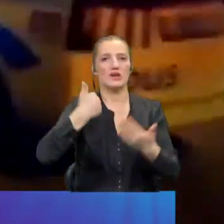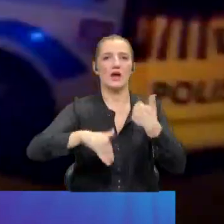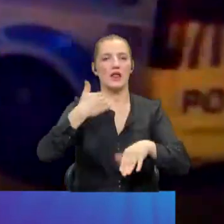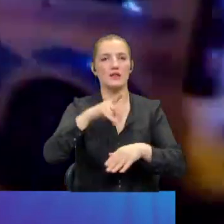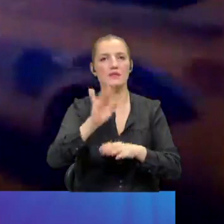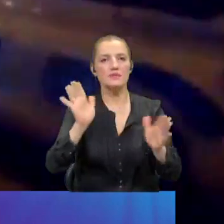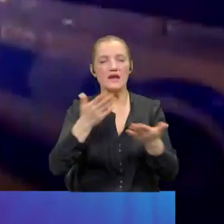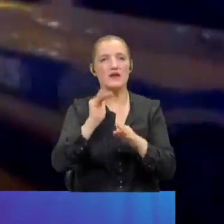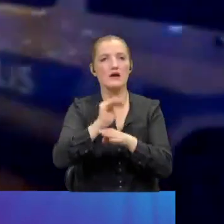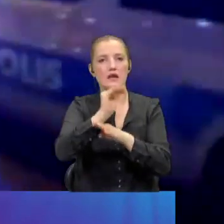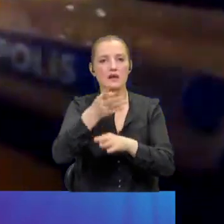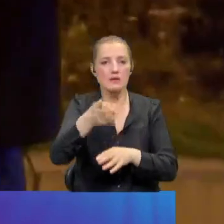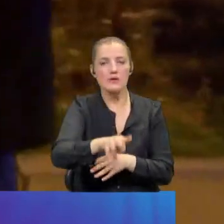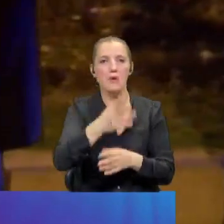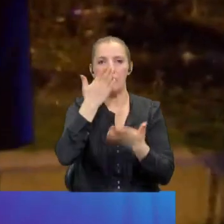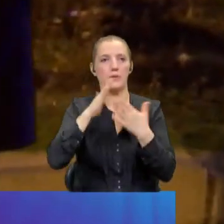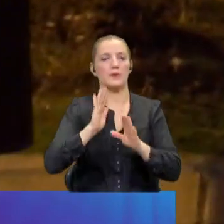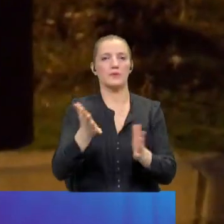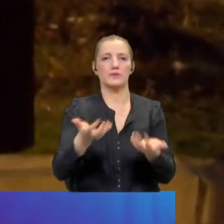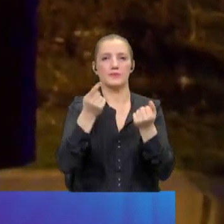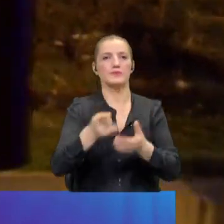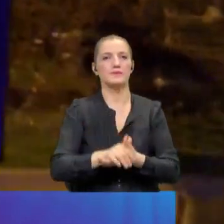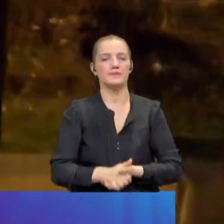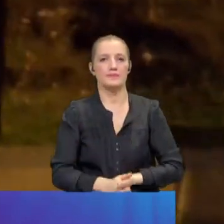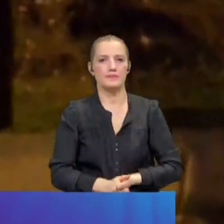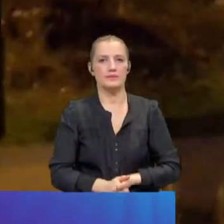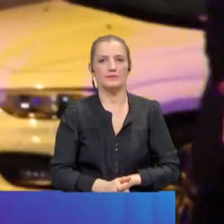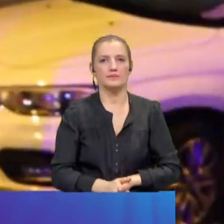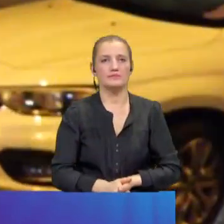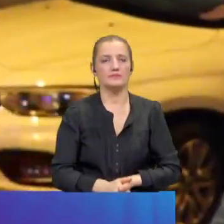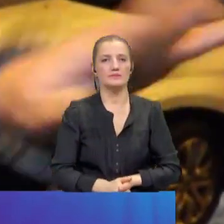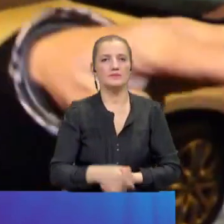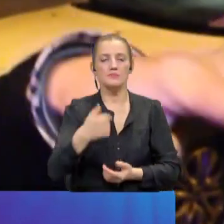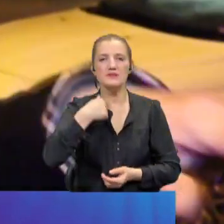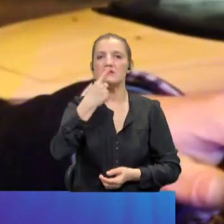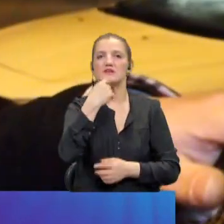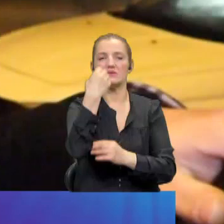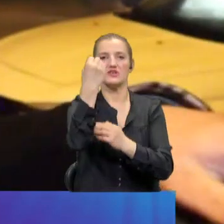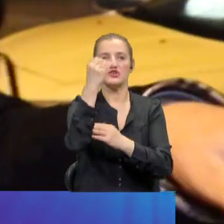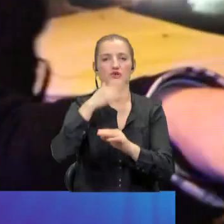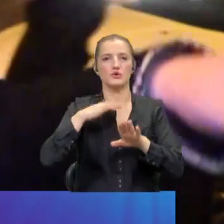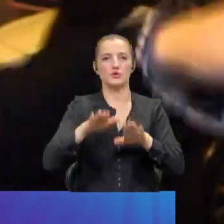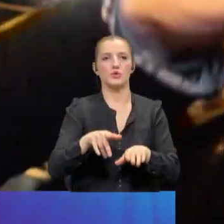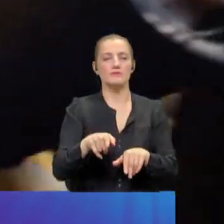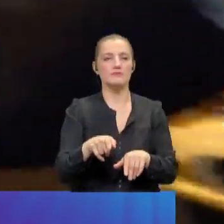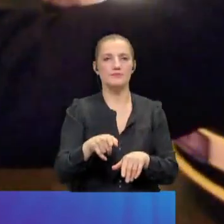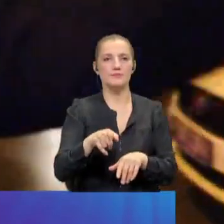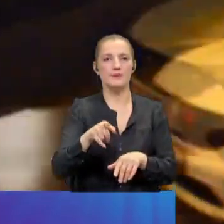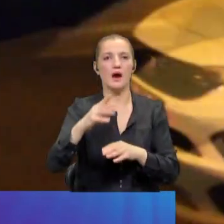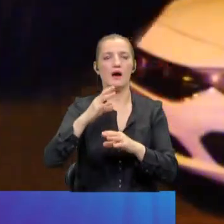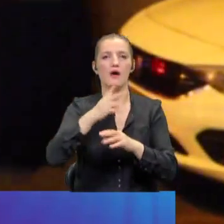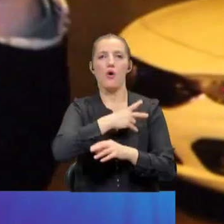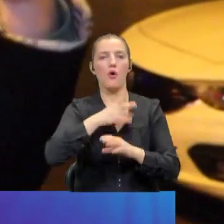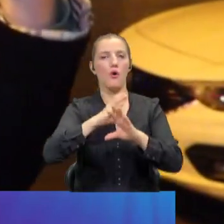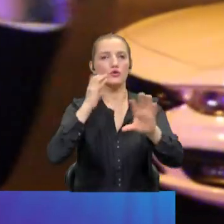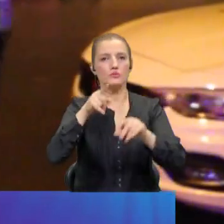yaralandı Neyse ki hayatını kaybeden Yok burada bıraktığım hafta bir kırmızı ışıkta duruyordu Evet şu an